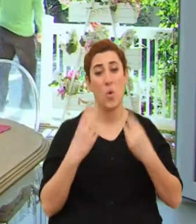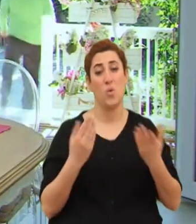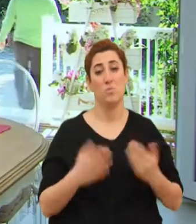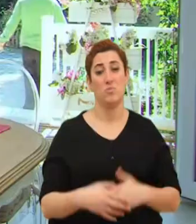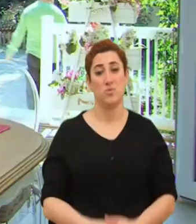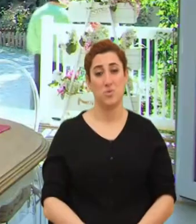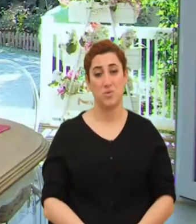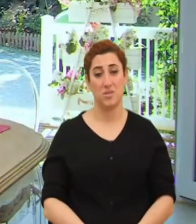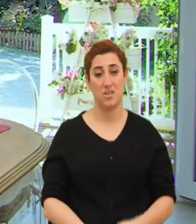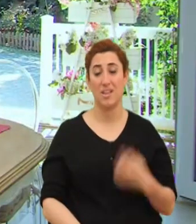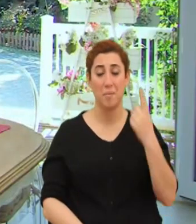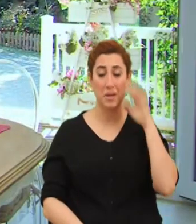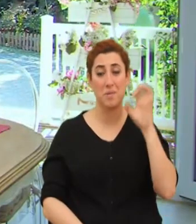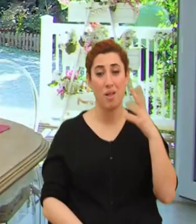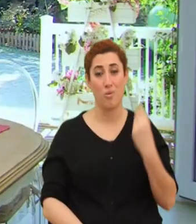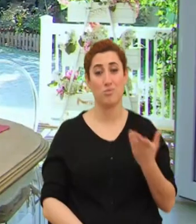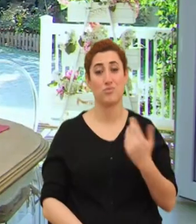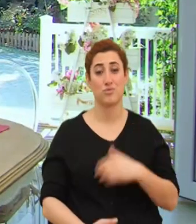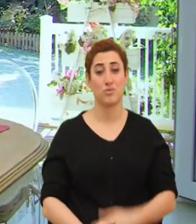ya. Başlarına neler gelmiş.